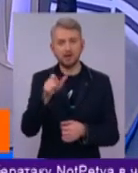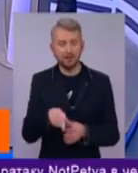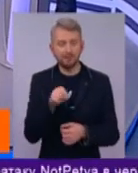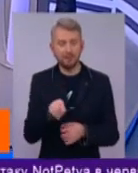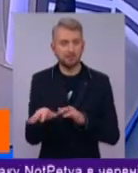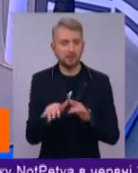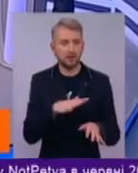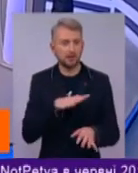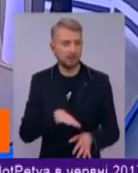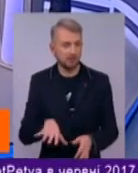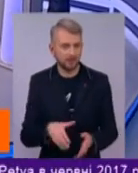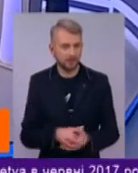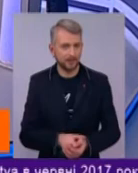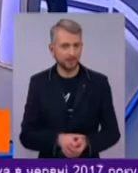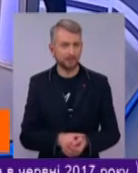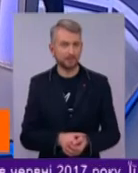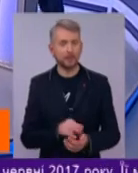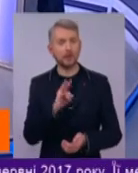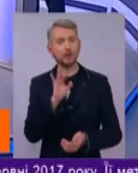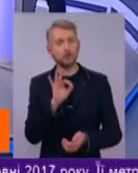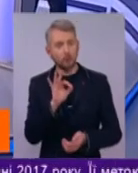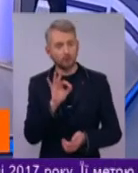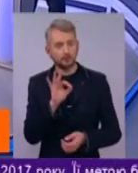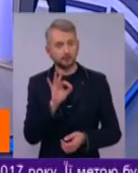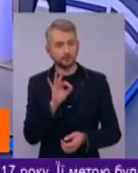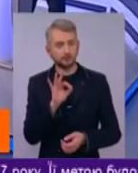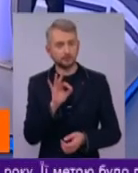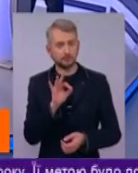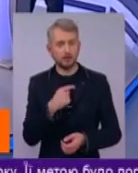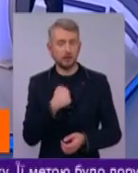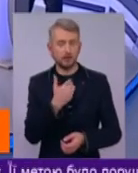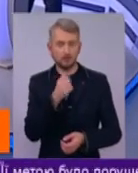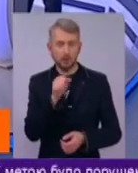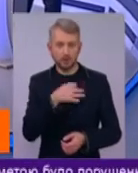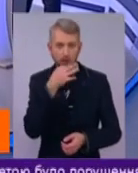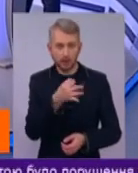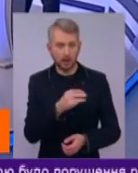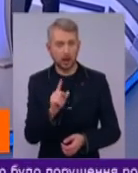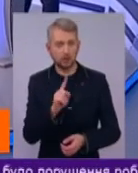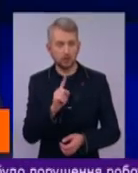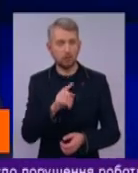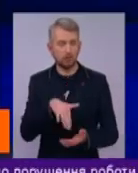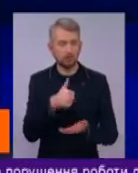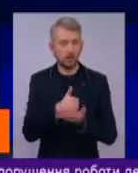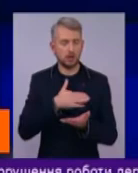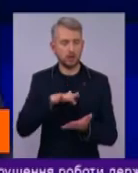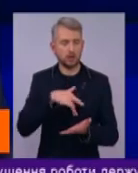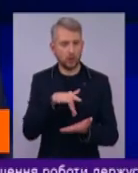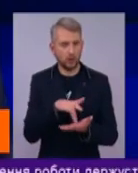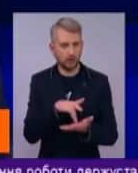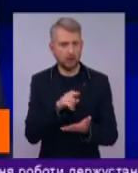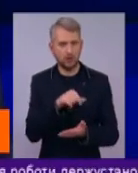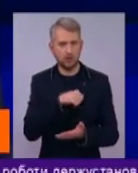этих мероприятиях не было. Но я вам могу сказать, что мэр нашего города, он, так сказать,